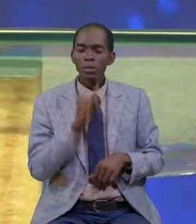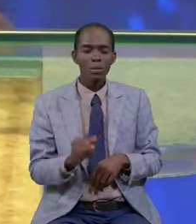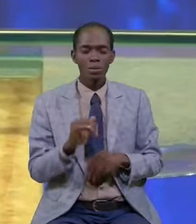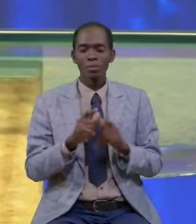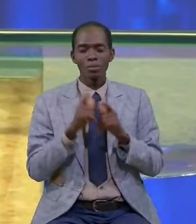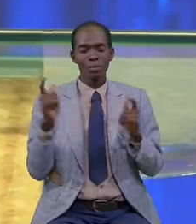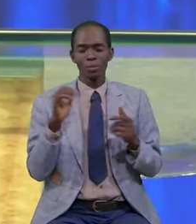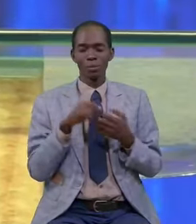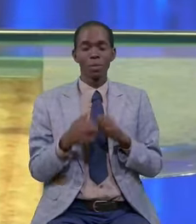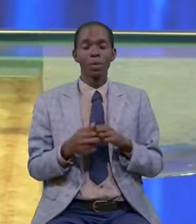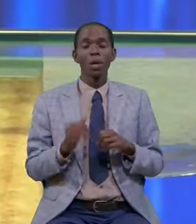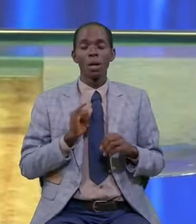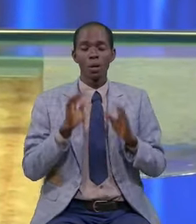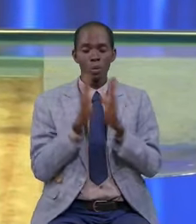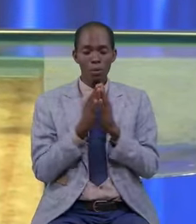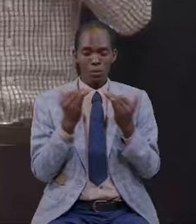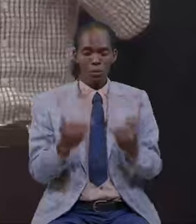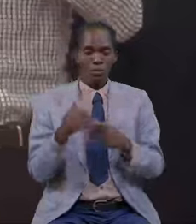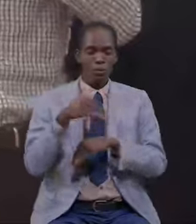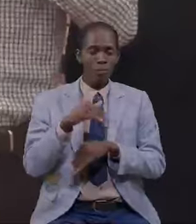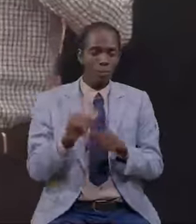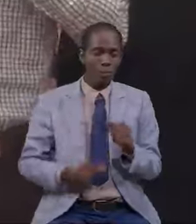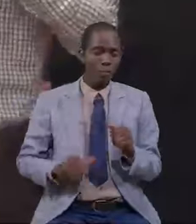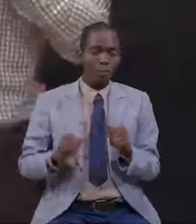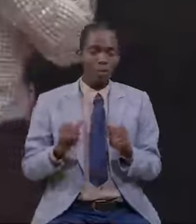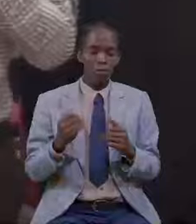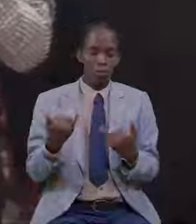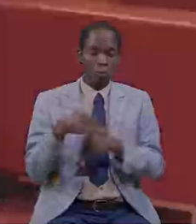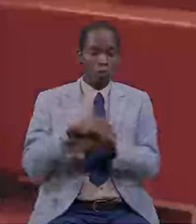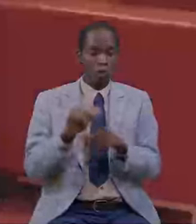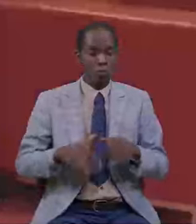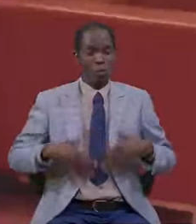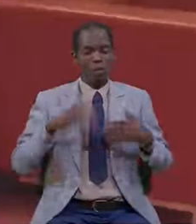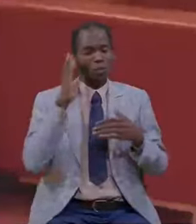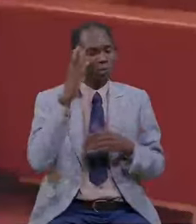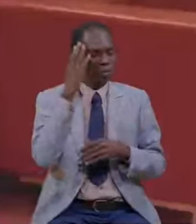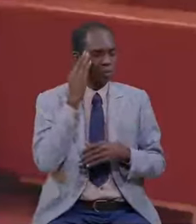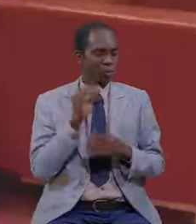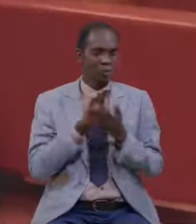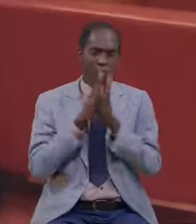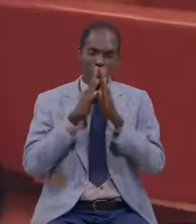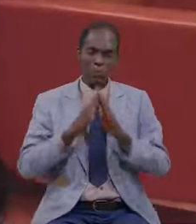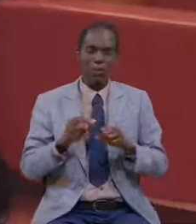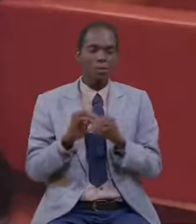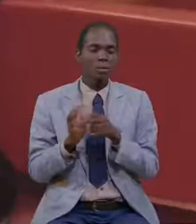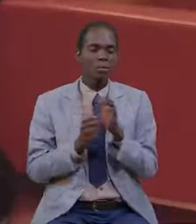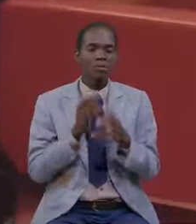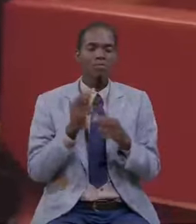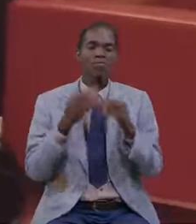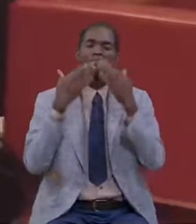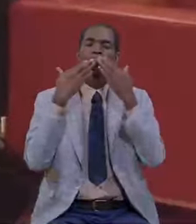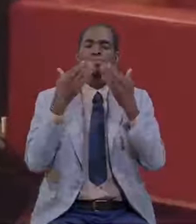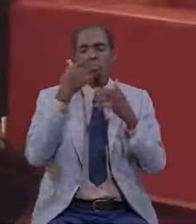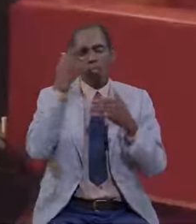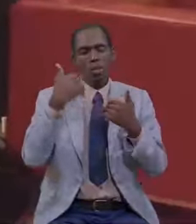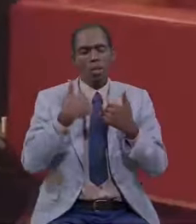savons qu'aujourd'hui, toute vie expérimentera cela au nom de Jésus-Christ. Merci parce que nous savons que tu